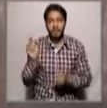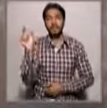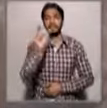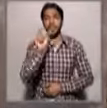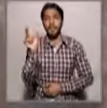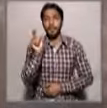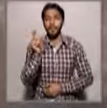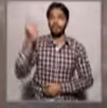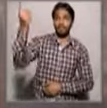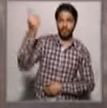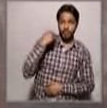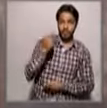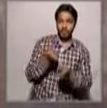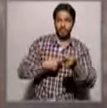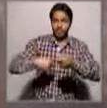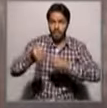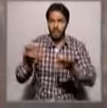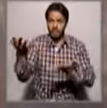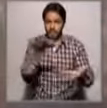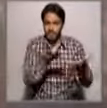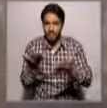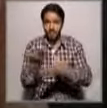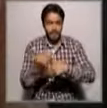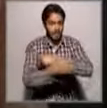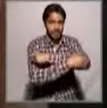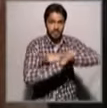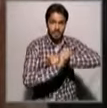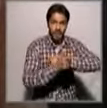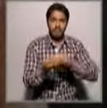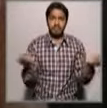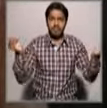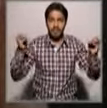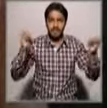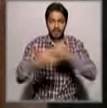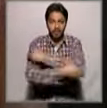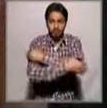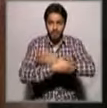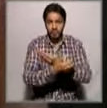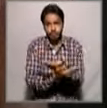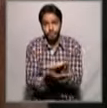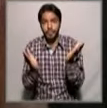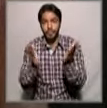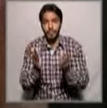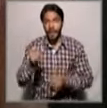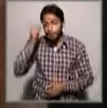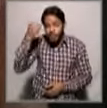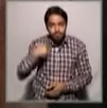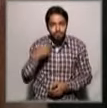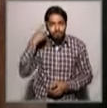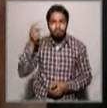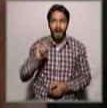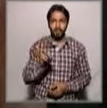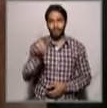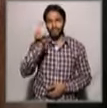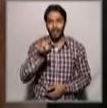الإسلامية، فنحن نقول هاي محاولة. لعل سائل يسأل ويقول يا دكتور عامر يعني الآن ويقول يعني بس أنا ما بعرفش أتاجر، يعني